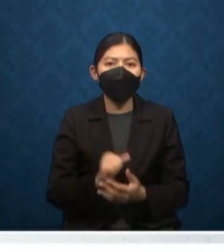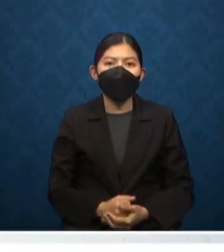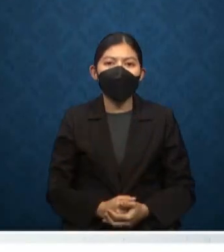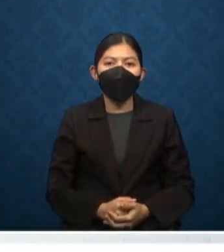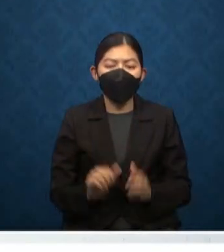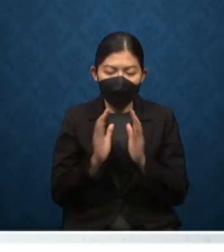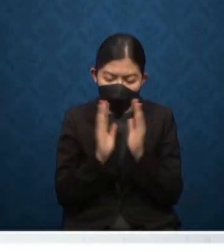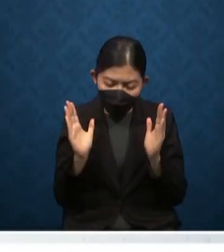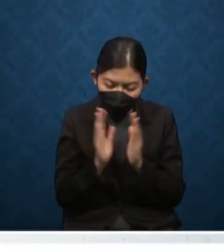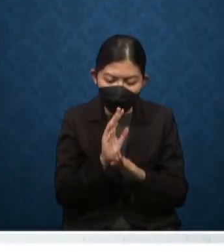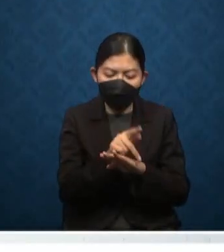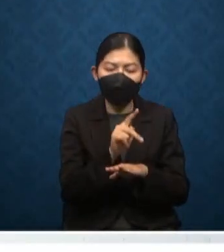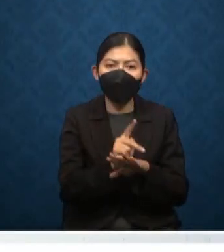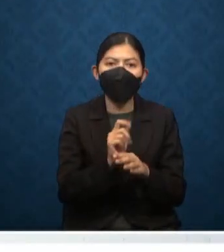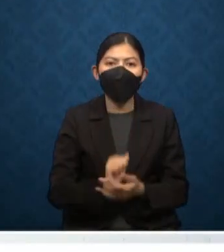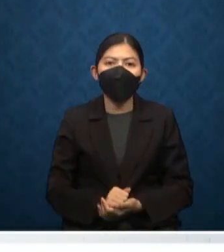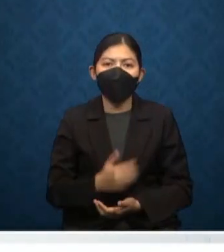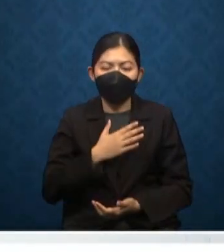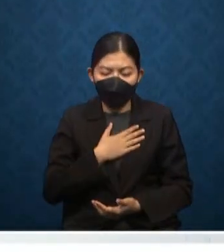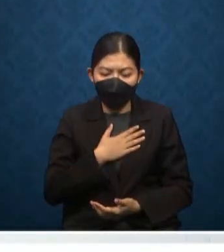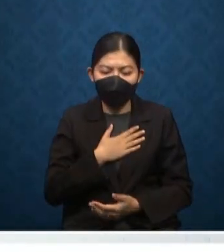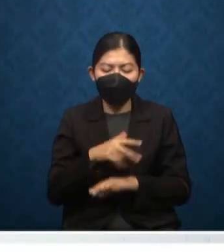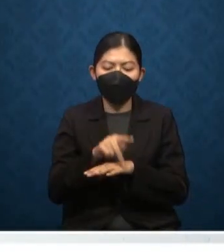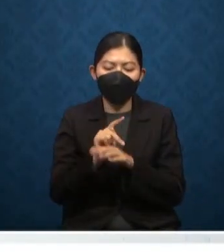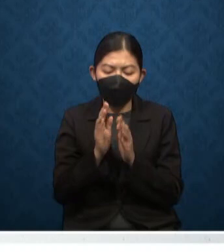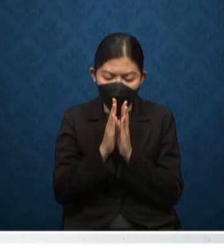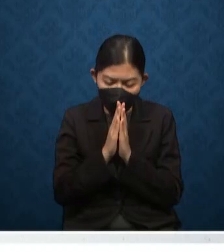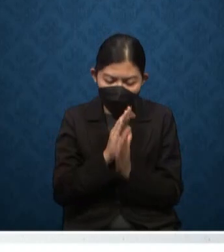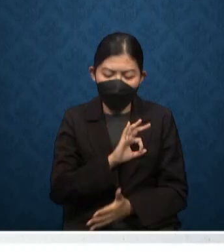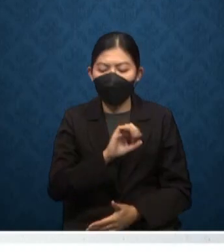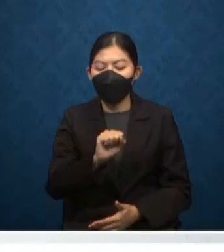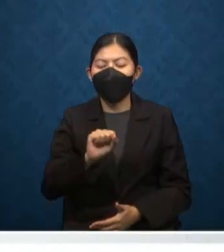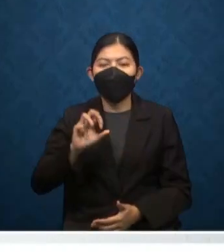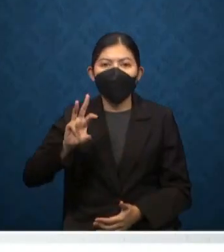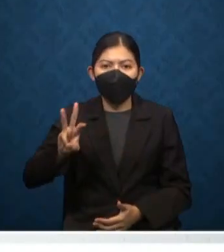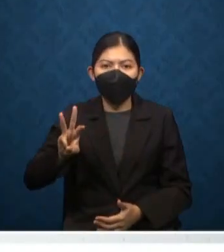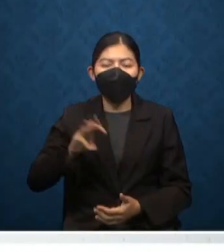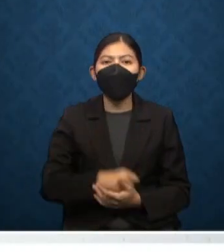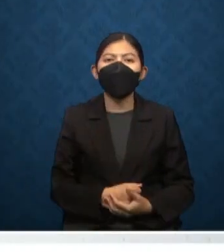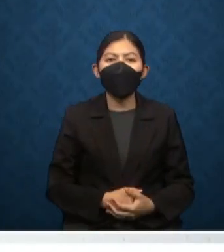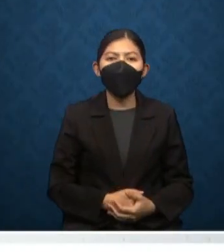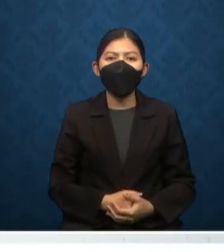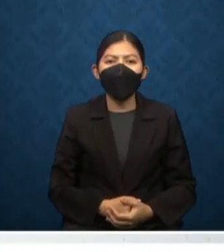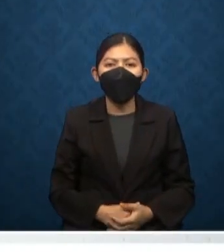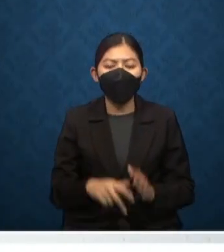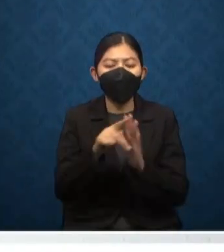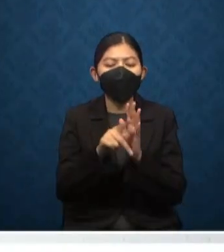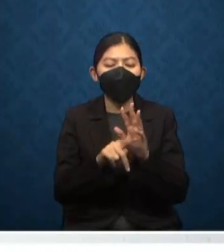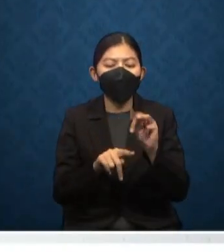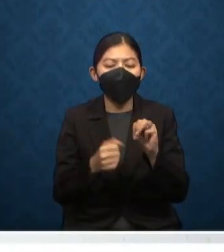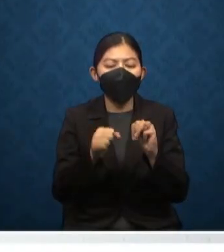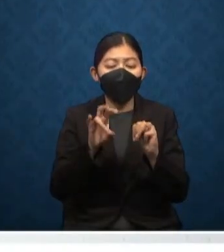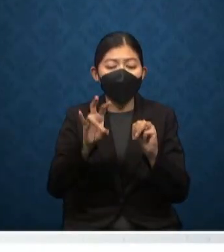ขอบคุณท่านประธานครับพลอากาศตรีเฉลิมชัยเกรียงงามสมาชิกวุฒิสภาท่านประธานครับมาตรานี้เป็นมาต